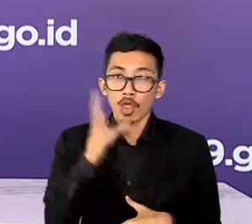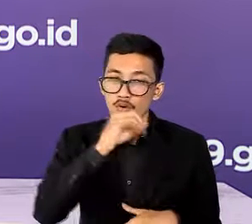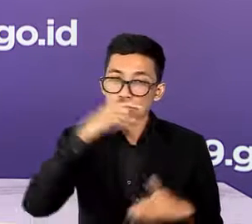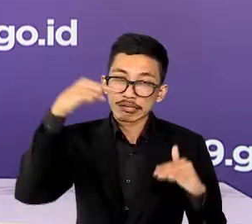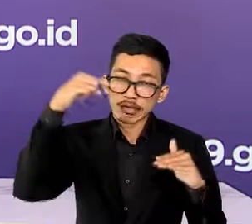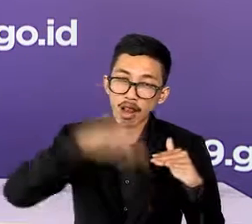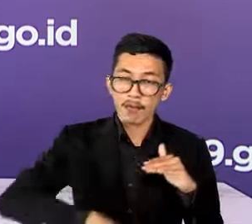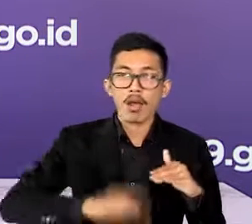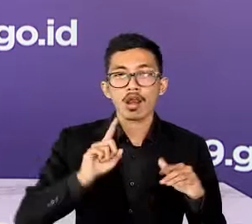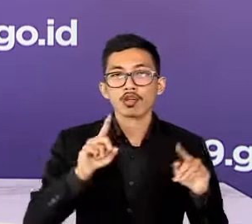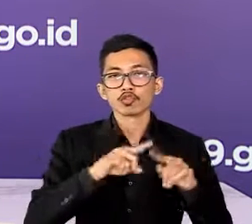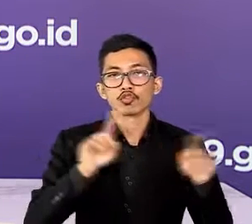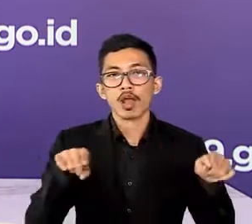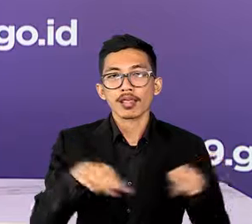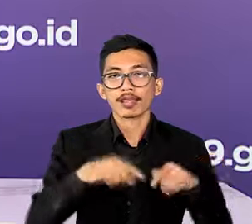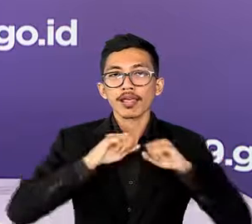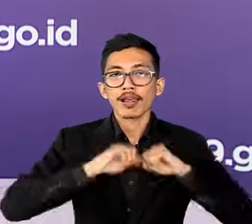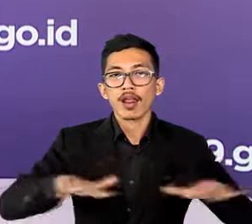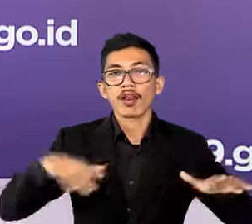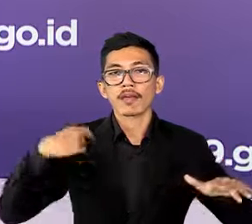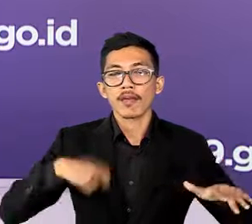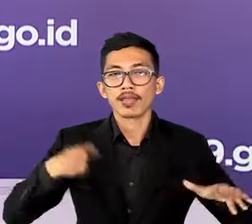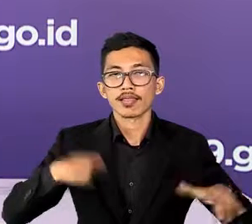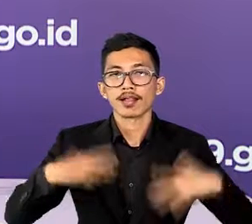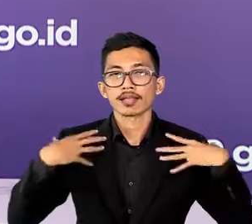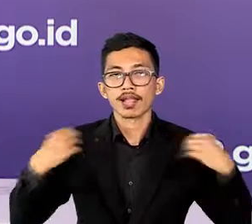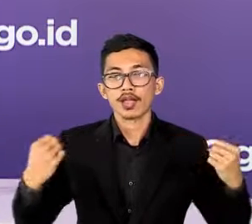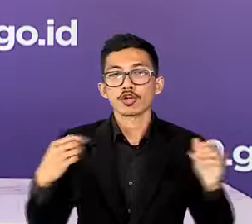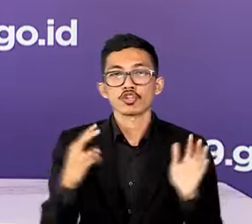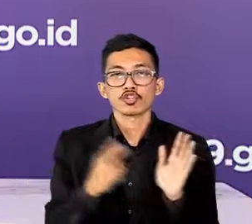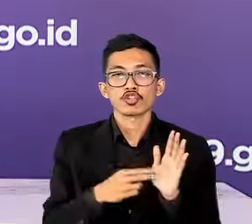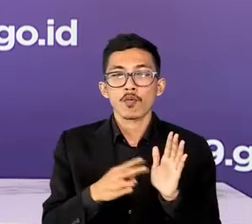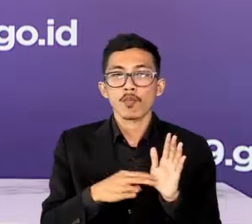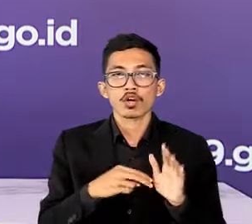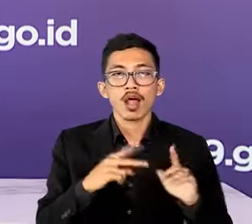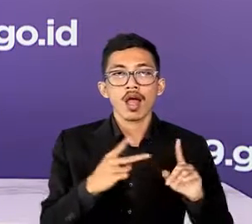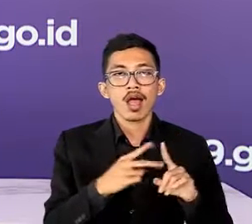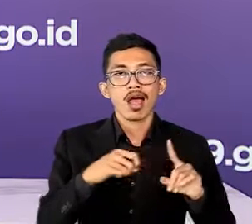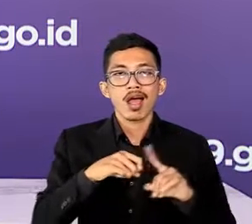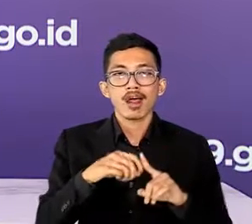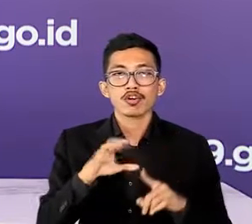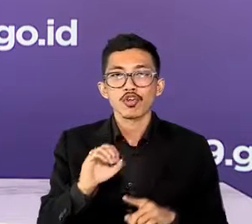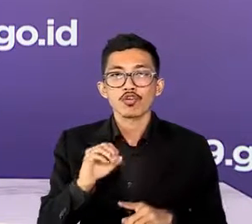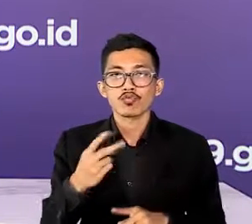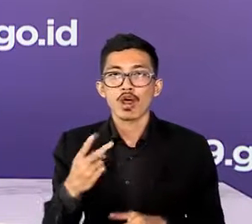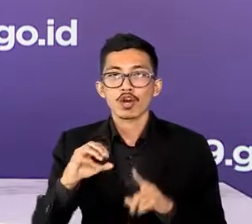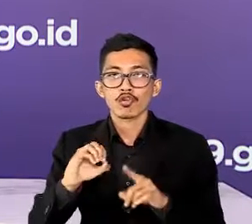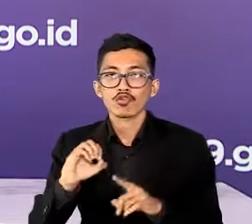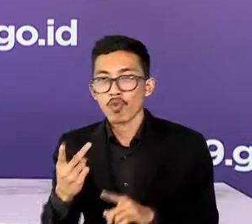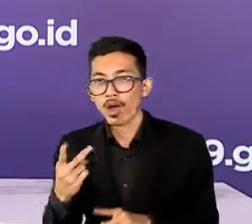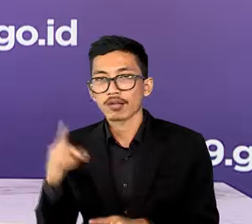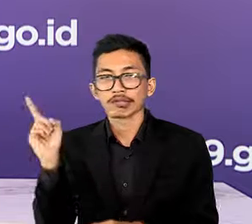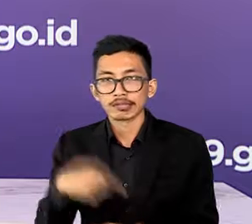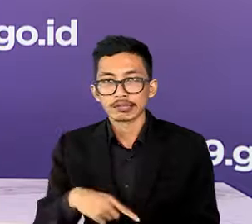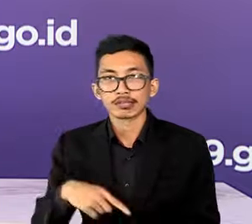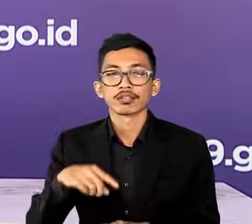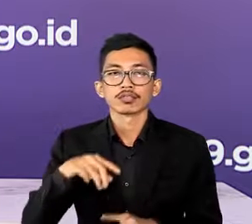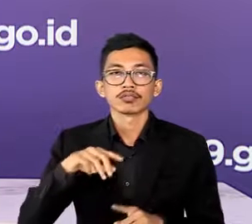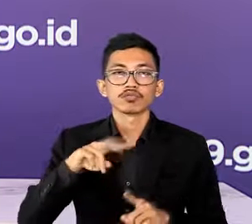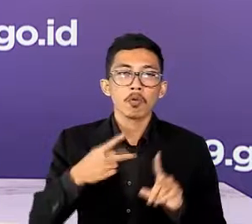surat edaran Kementerian Kesehatan Nomor HK 02 02 kering dua garing